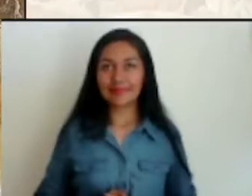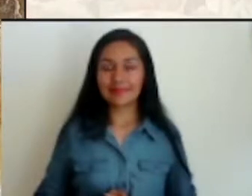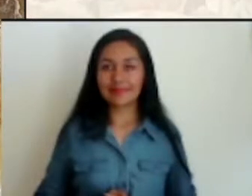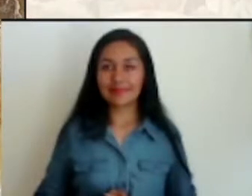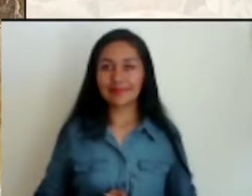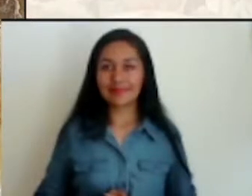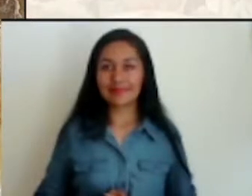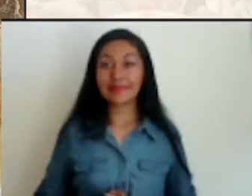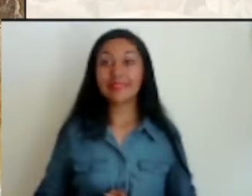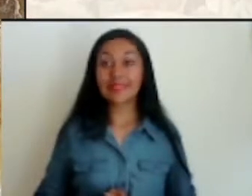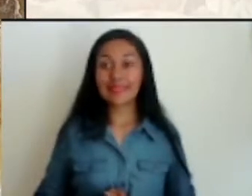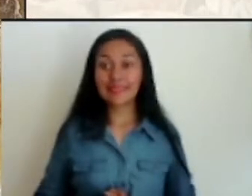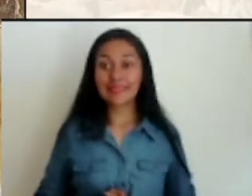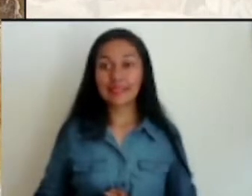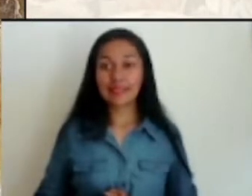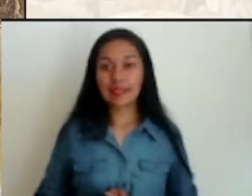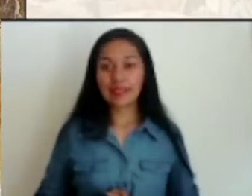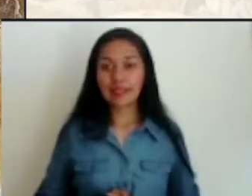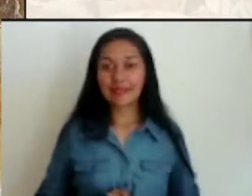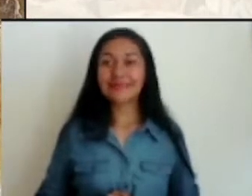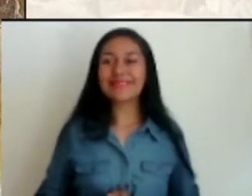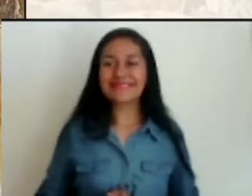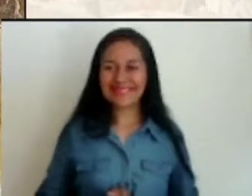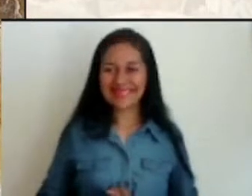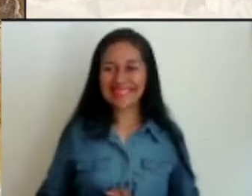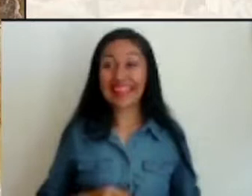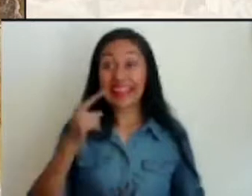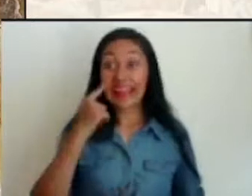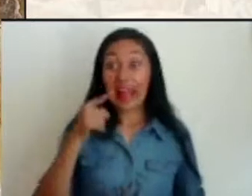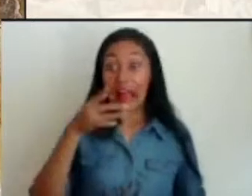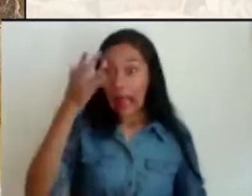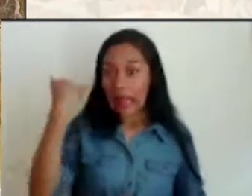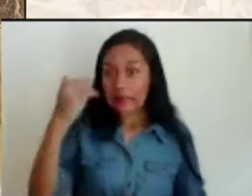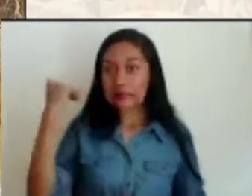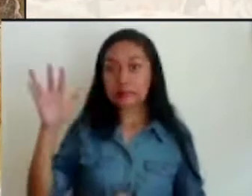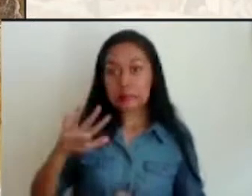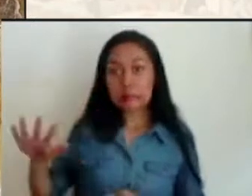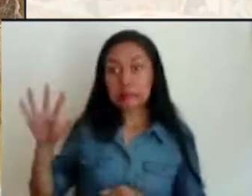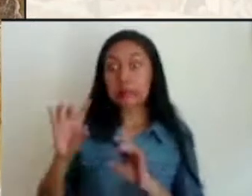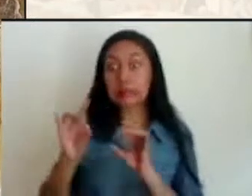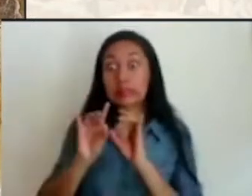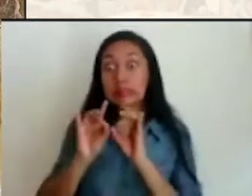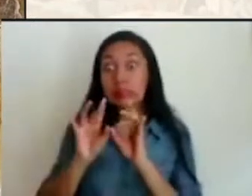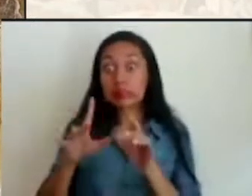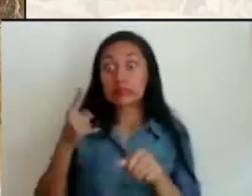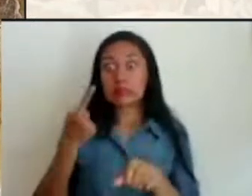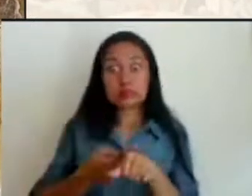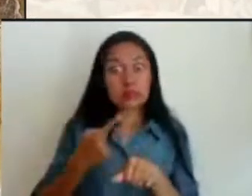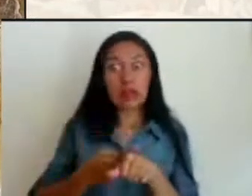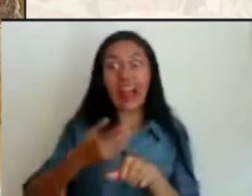Tenemos también los datos de los oficiales de sanidad veneciana, en donde la mortalidad es prácticamente igual a la epidemia